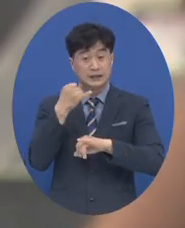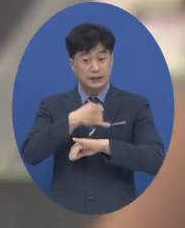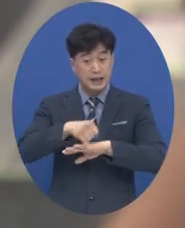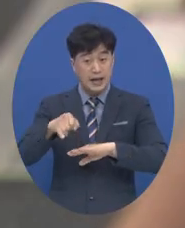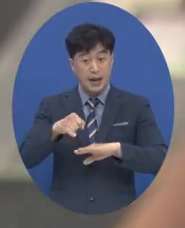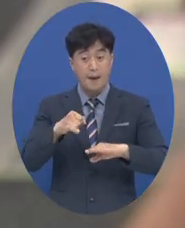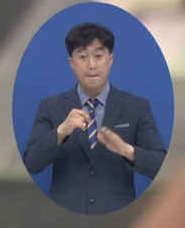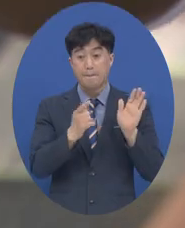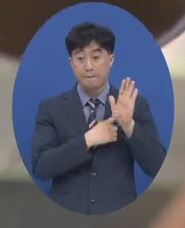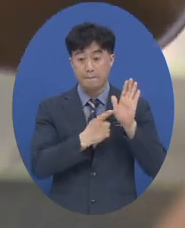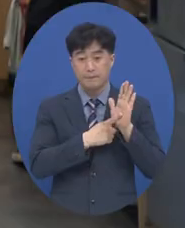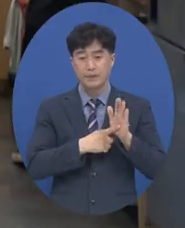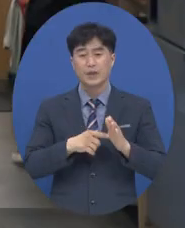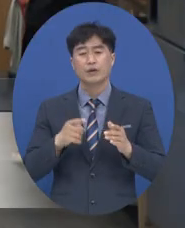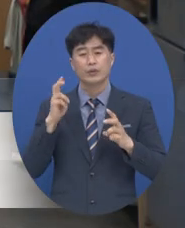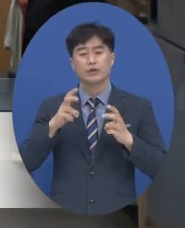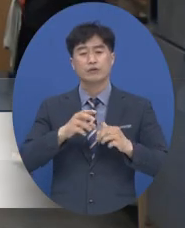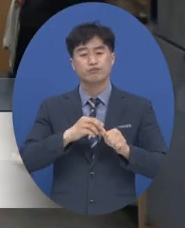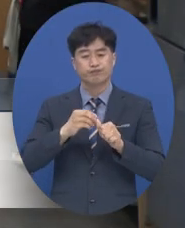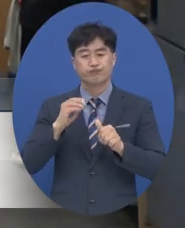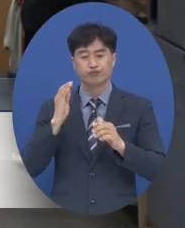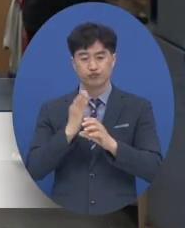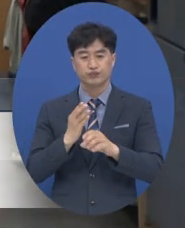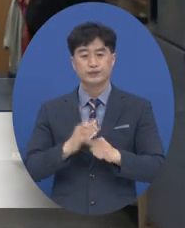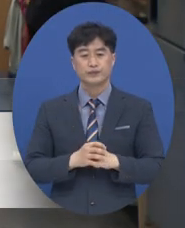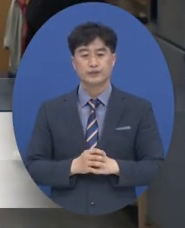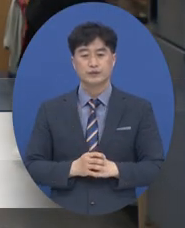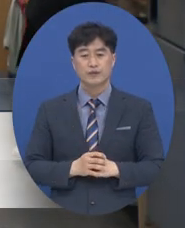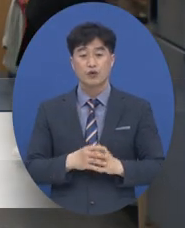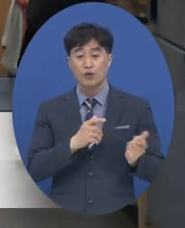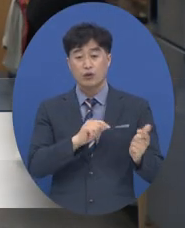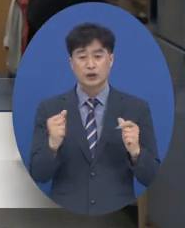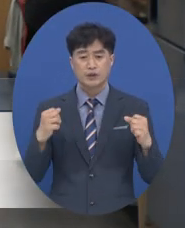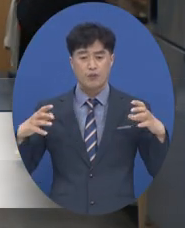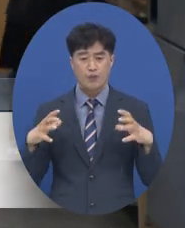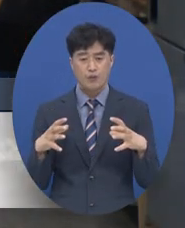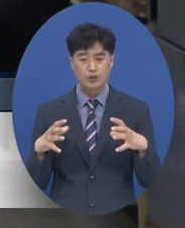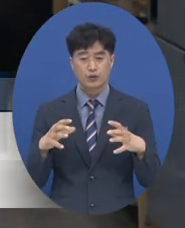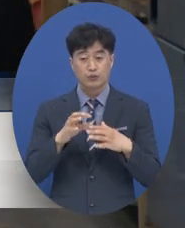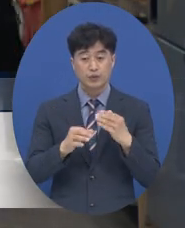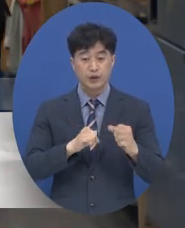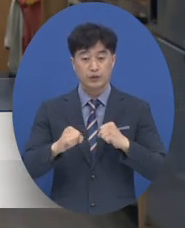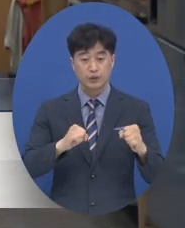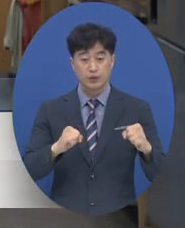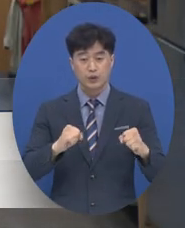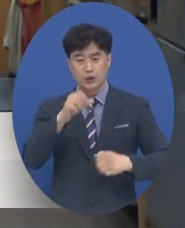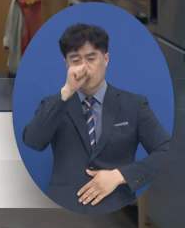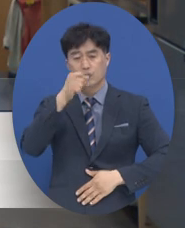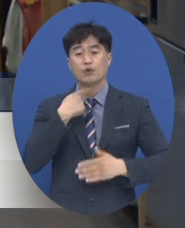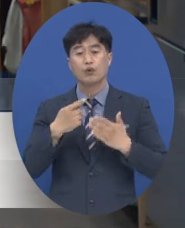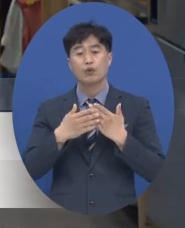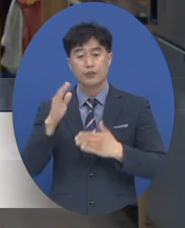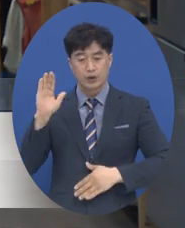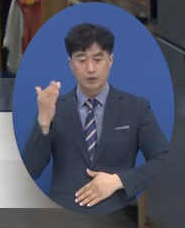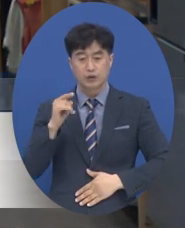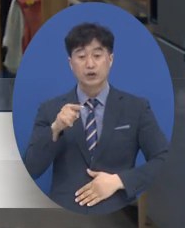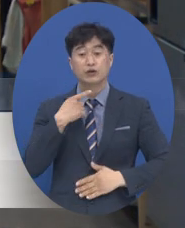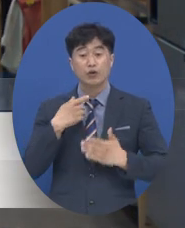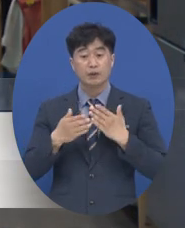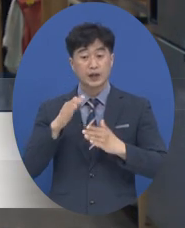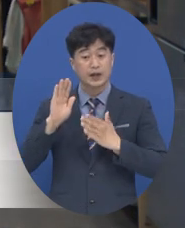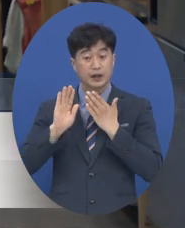이어지고 있습니다 이렇게 힘을 합쳐서 여러가지 프로그램을 진행한다는 게 정말 좋은 경험 되었고 이러한